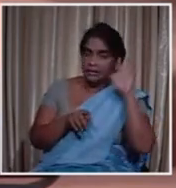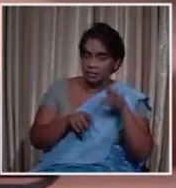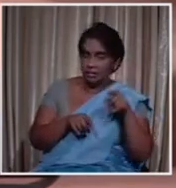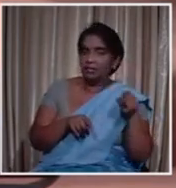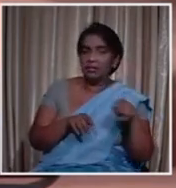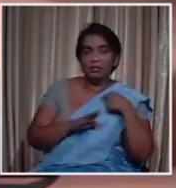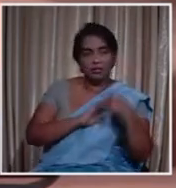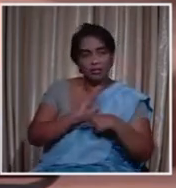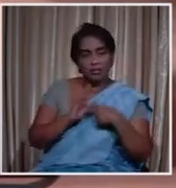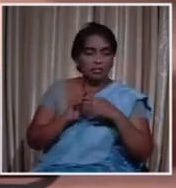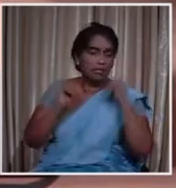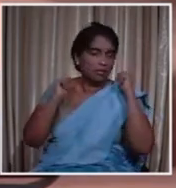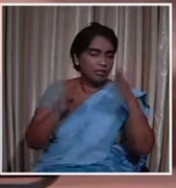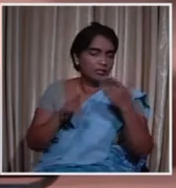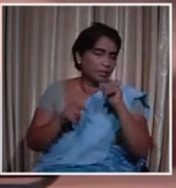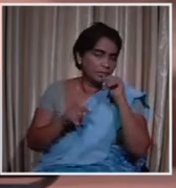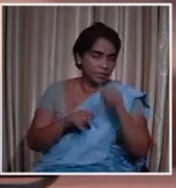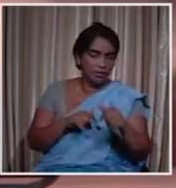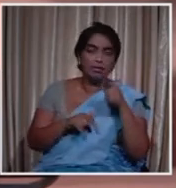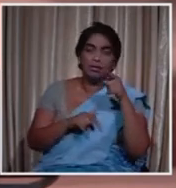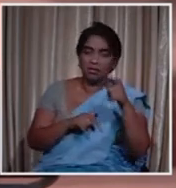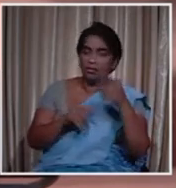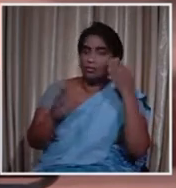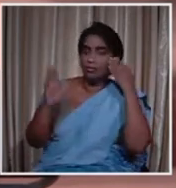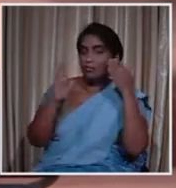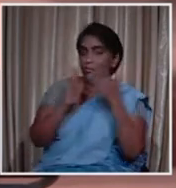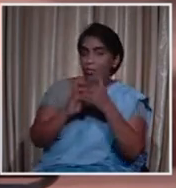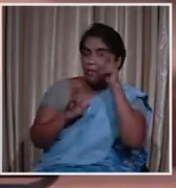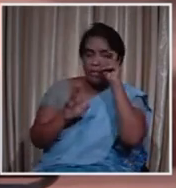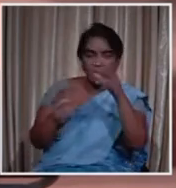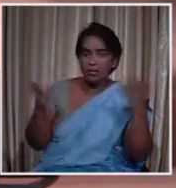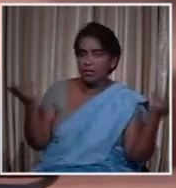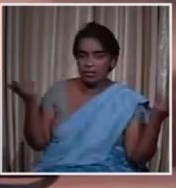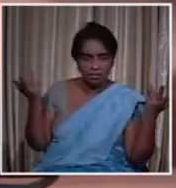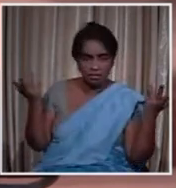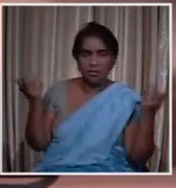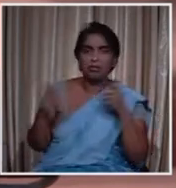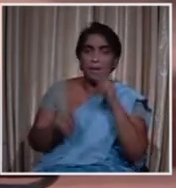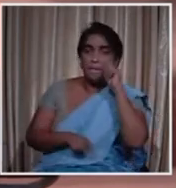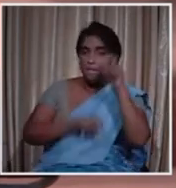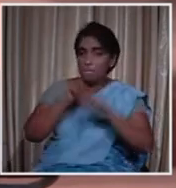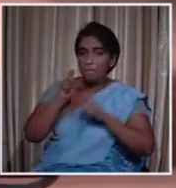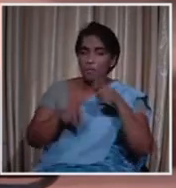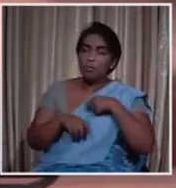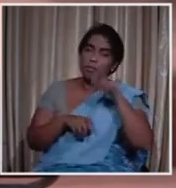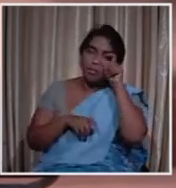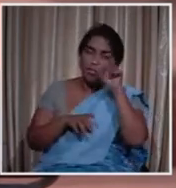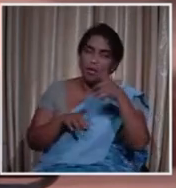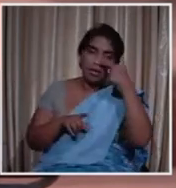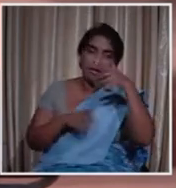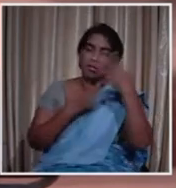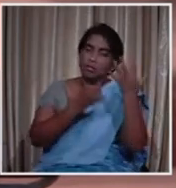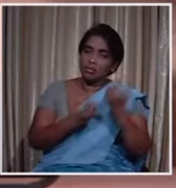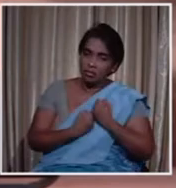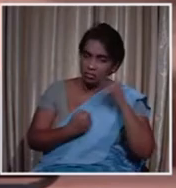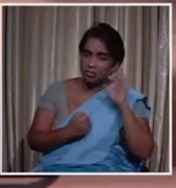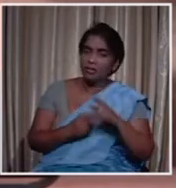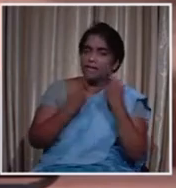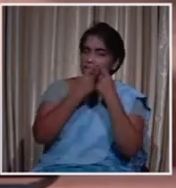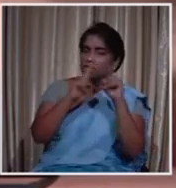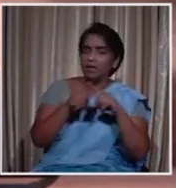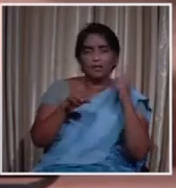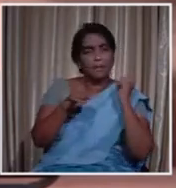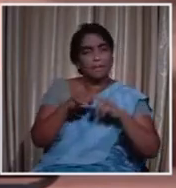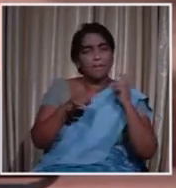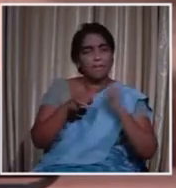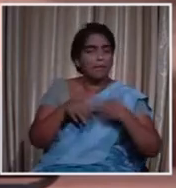இருக்கின்ற களச்சூழலை புரிந்து கொள்ளவில்லையா? இங்கே மக்கள் எரிவாயுவுக்காக வரிசையில் நிற்கிறார்கள், எரிபொருளுக்காக வரிசையில் நிற்கிறார்கள், இங்கே